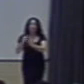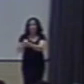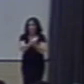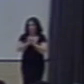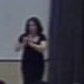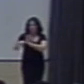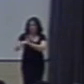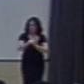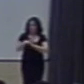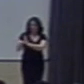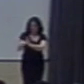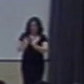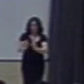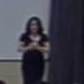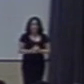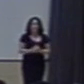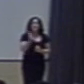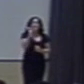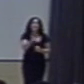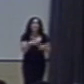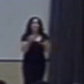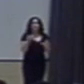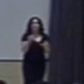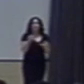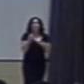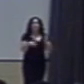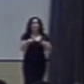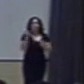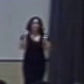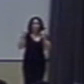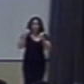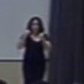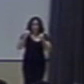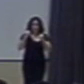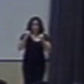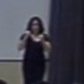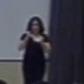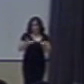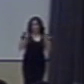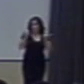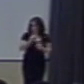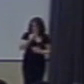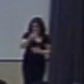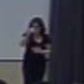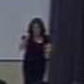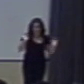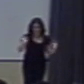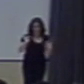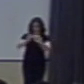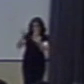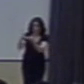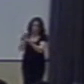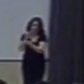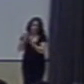nosaltres. No? I després tenim tot el tema de la ubiquitat i la mobilitat. No? I bueno, aquesta és una de les tendències,